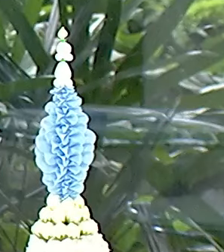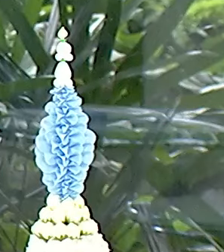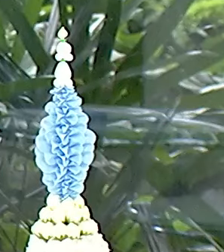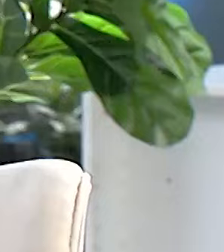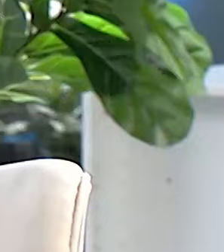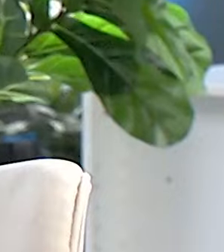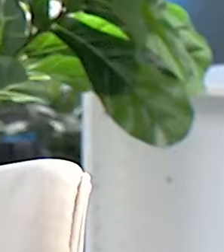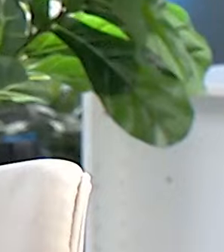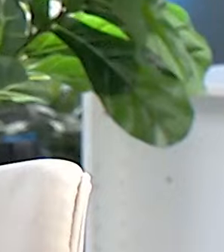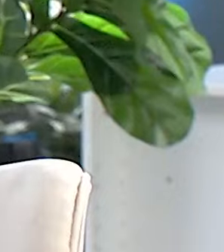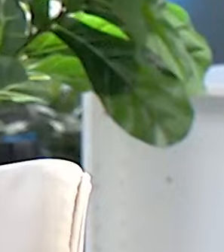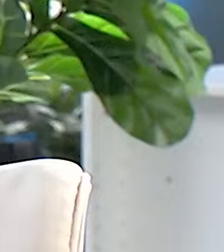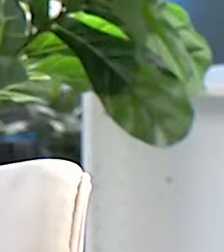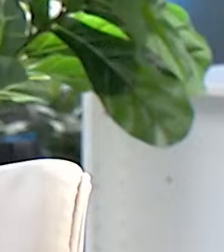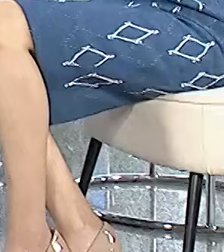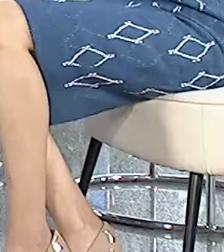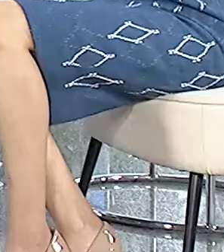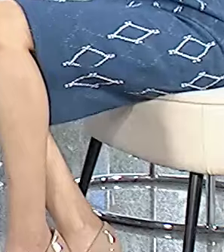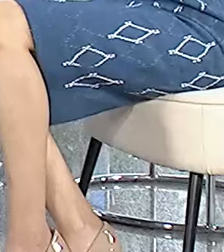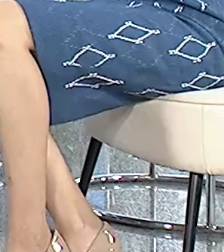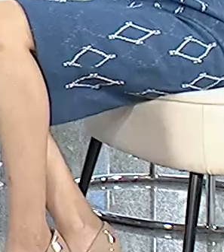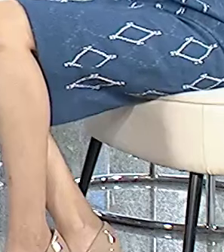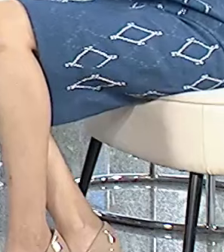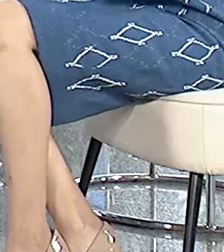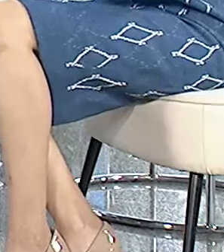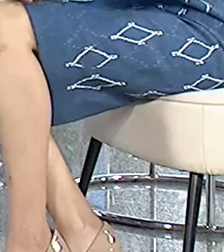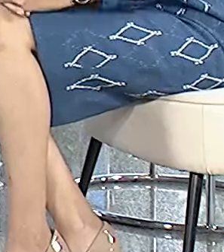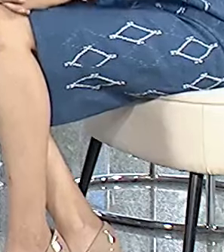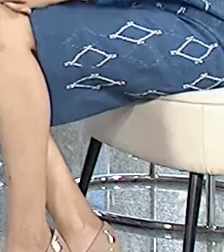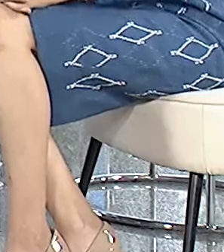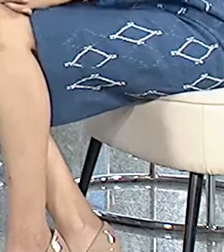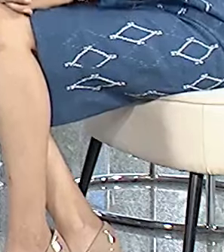ศาสตร์โรงพยาบาลจุฬาภรณ์ค่ะขอบพระคุณค่ะ ขอบพระคุณคุณหมอครับยาสุขภาพนะครับ